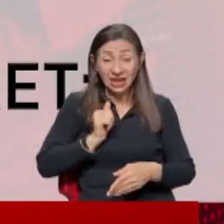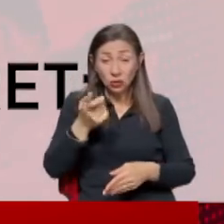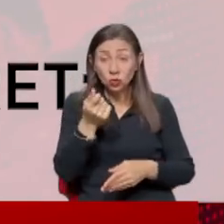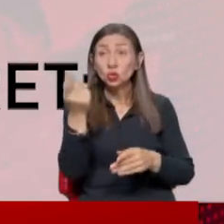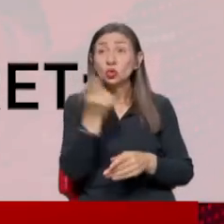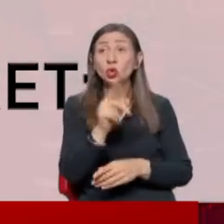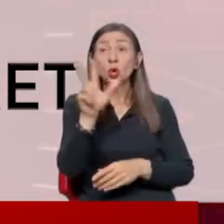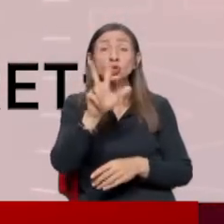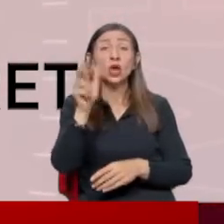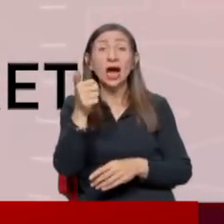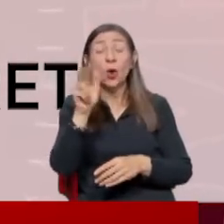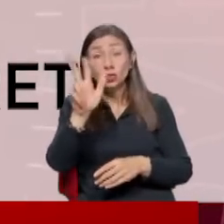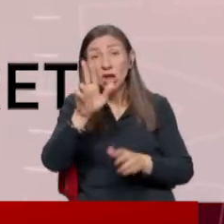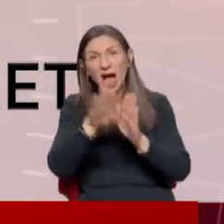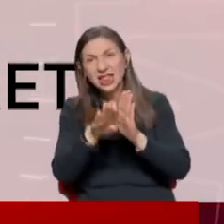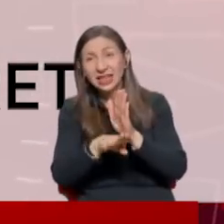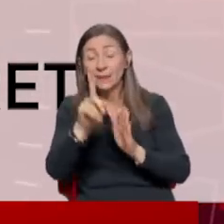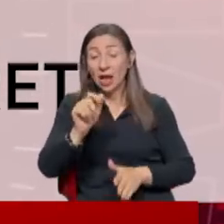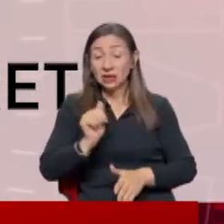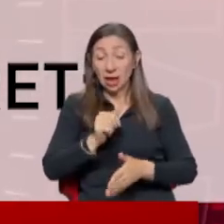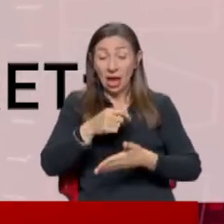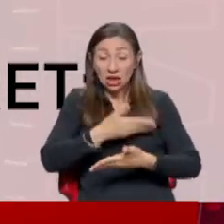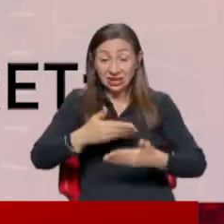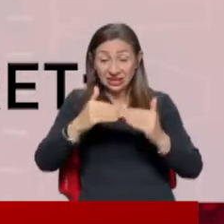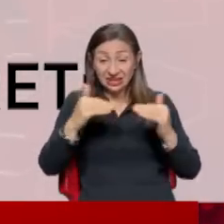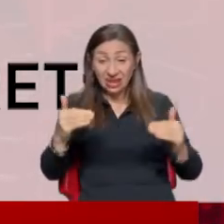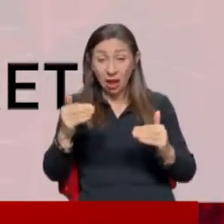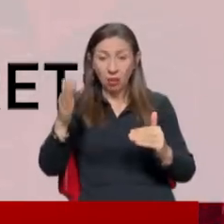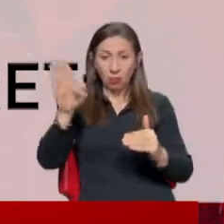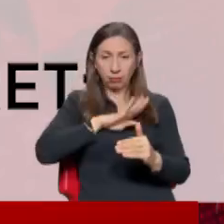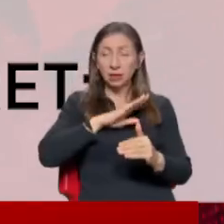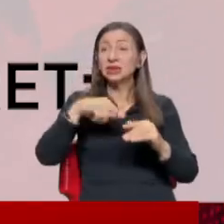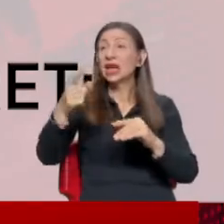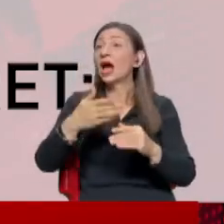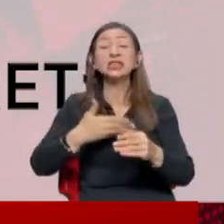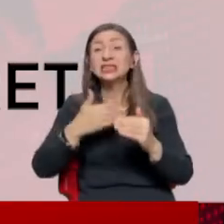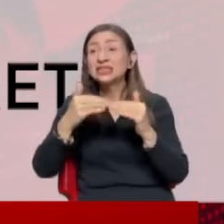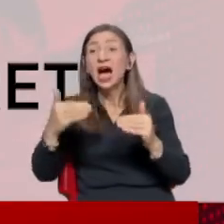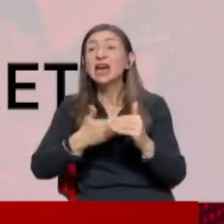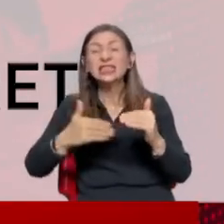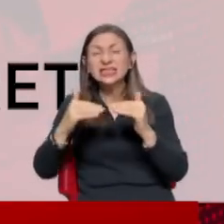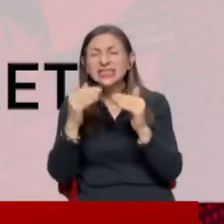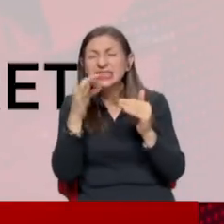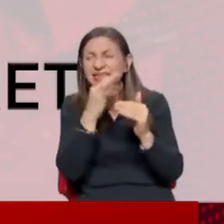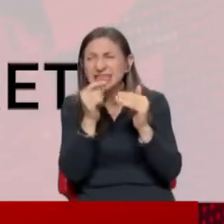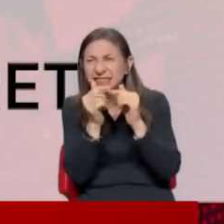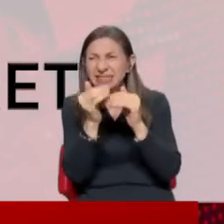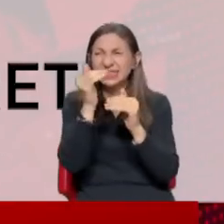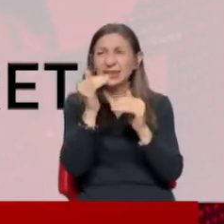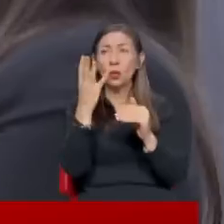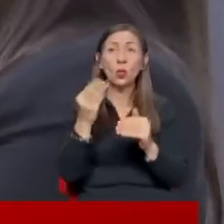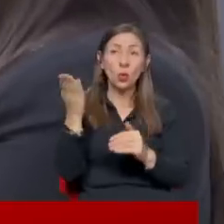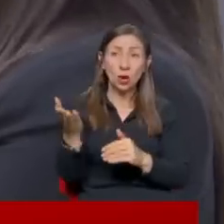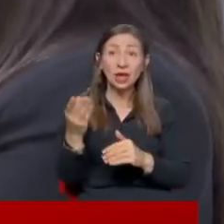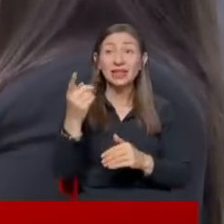ücretinin %30 altında. Bir asgari ücret açlık sınırına yeniliyor. Diğer asgari ücret ise açlık sınırının biraz üstünde yer